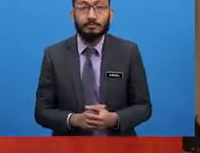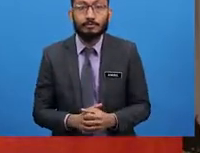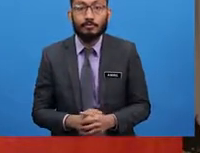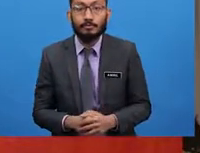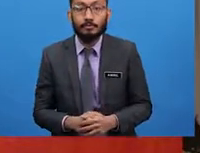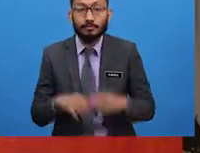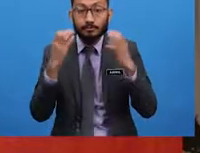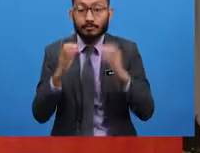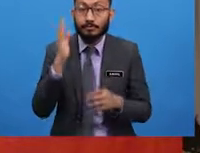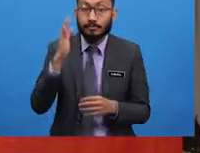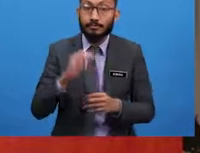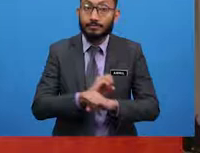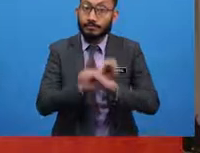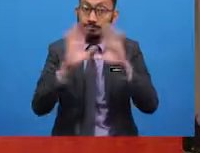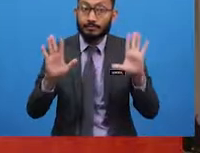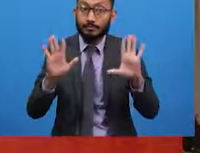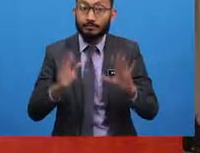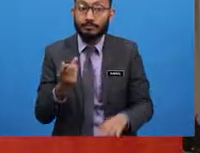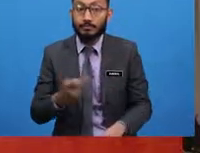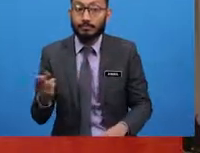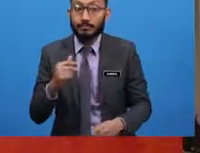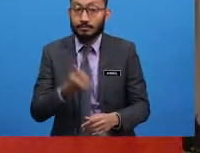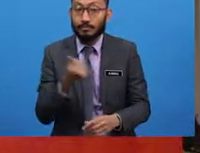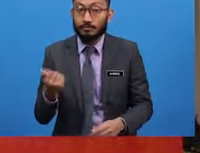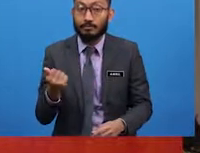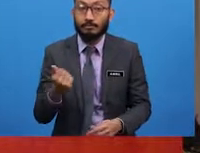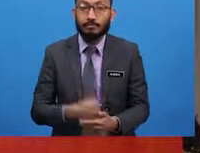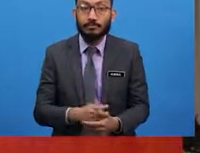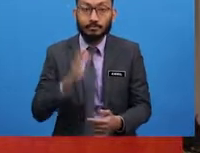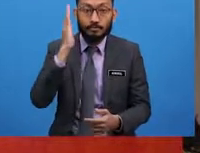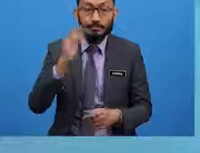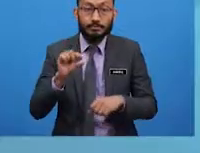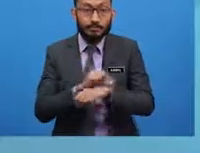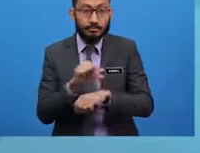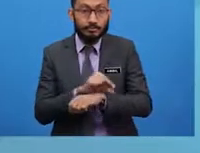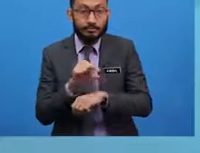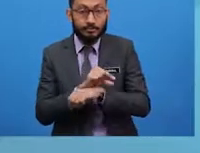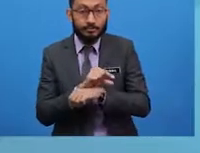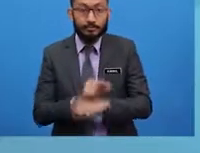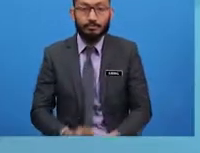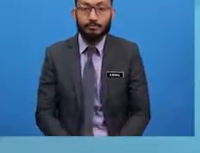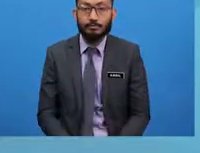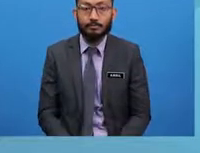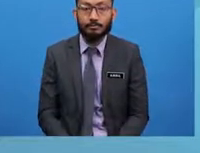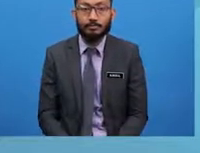cikgu akan terangkan tentang bahan dan peralatan yang akan digunakan.